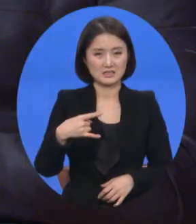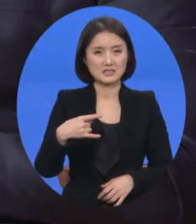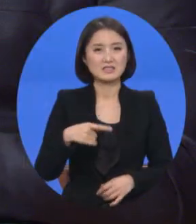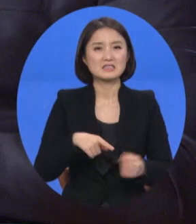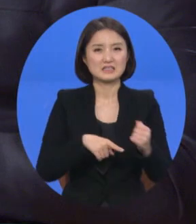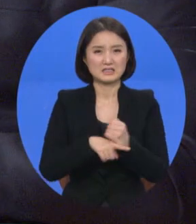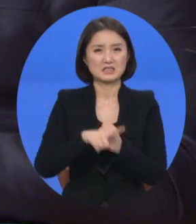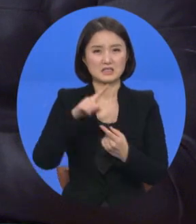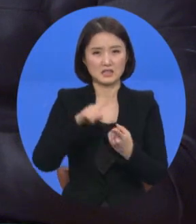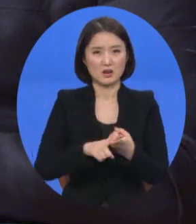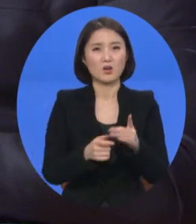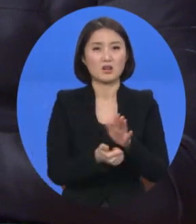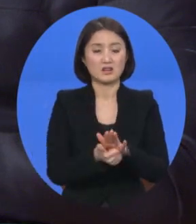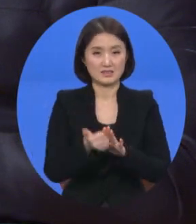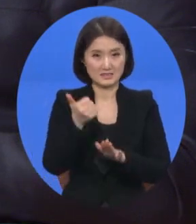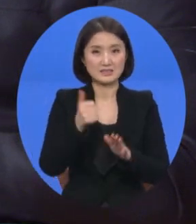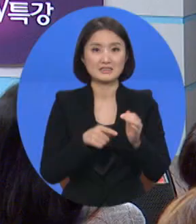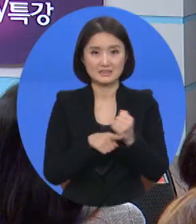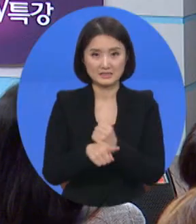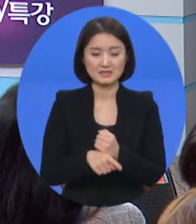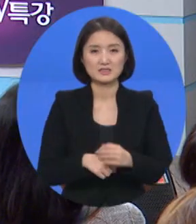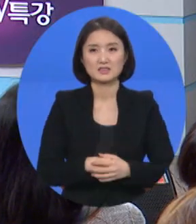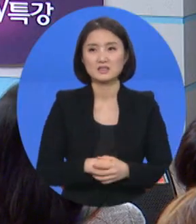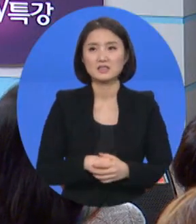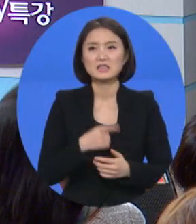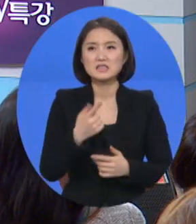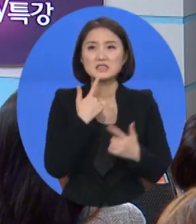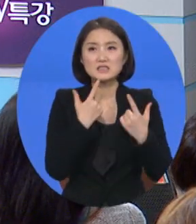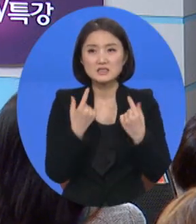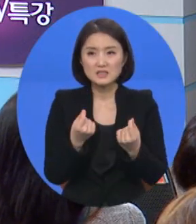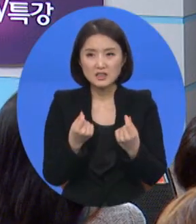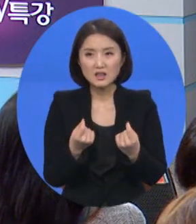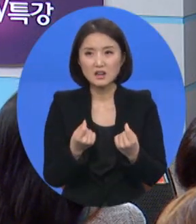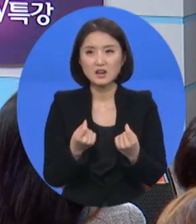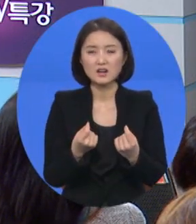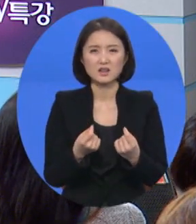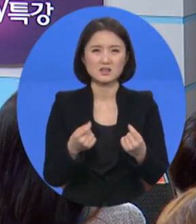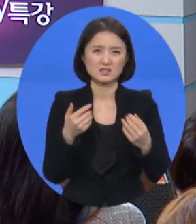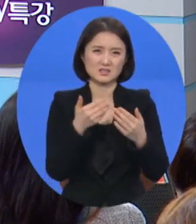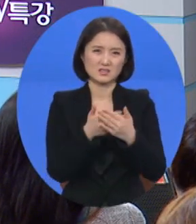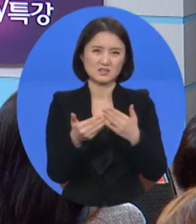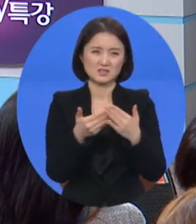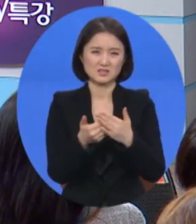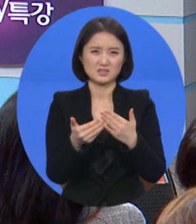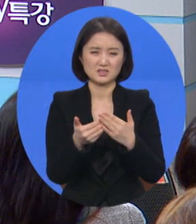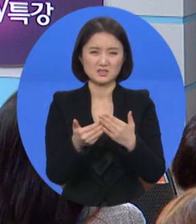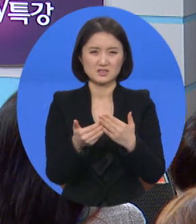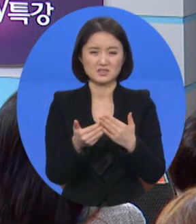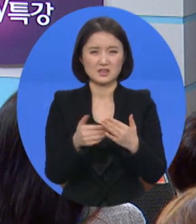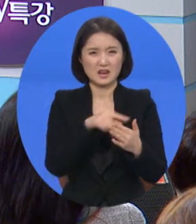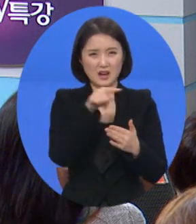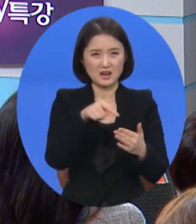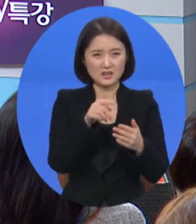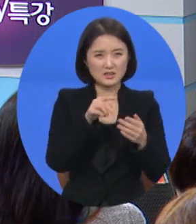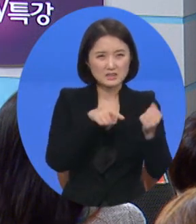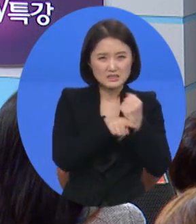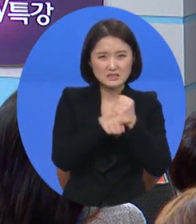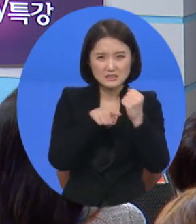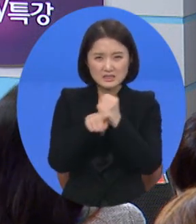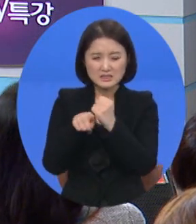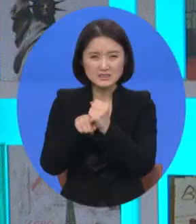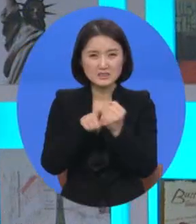이루어진다 자 단원 김홍도가 이런 얼토당토않은 말씀을 초 현실적인 이런